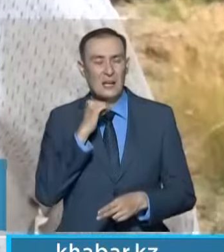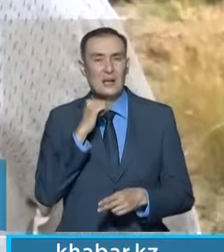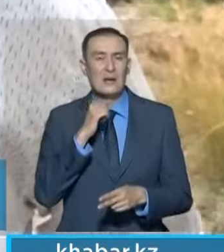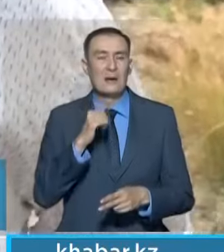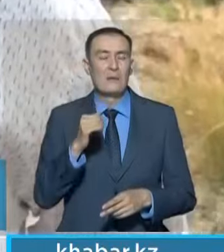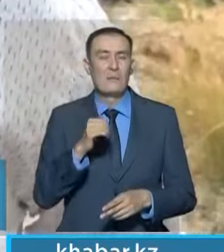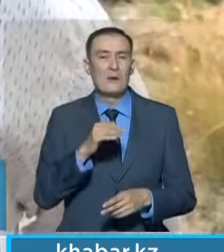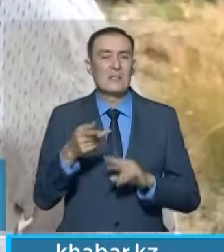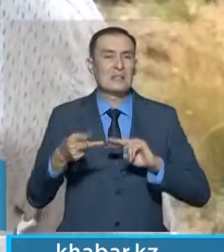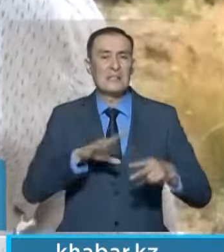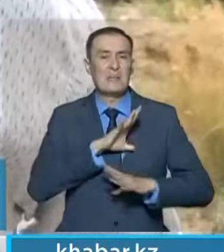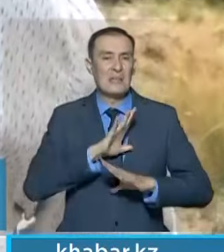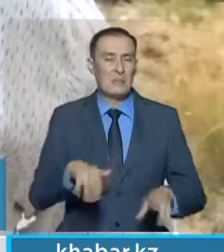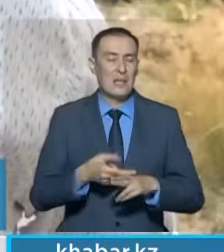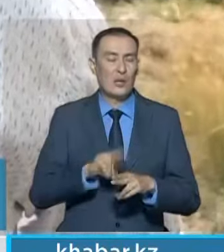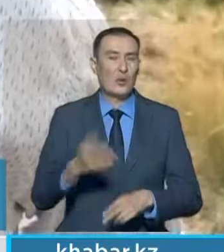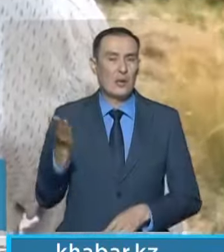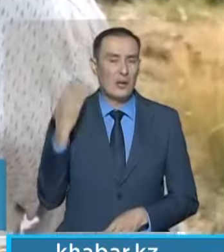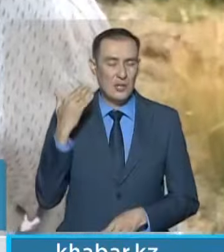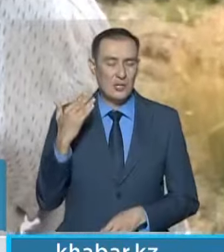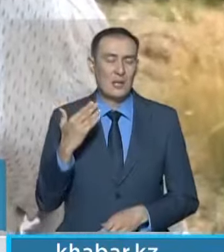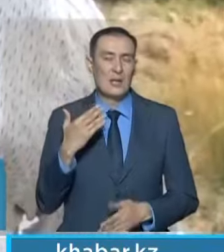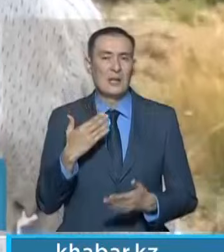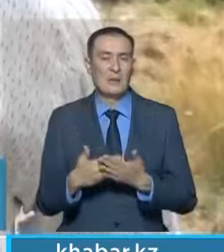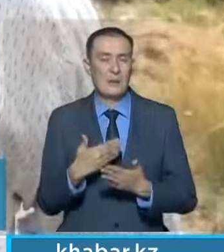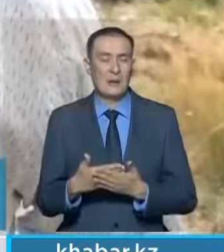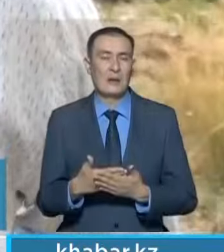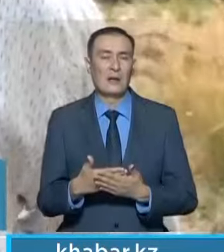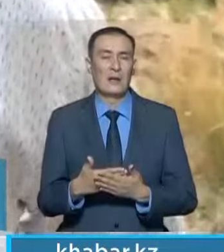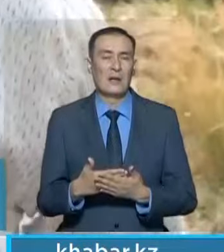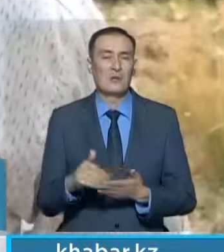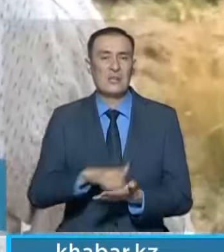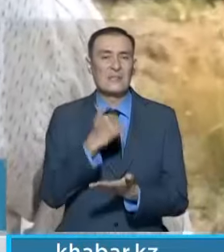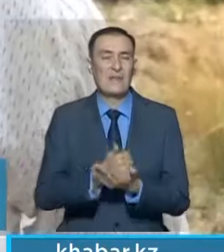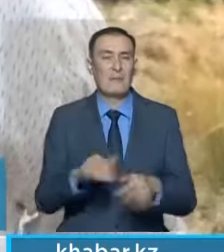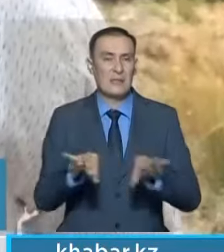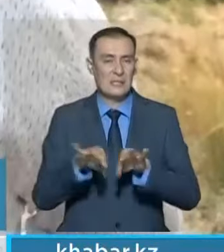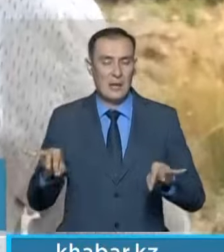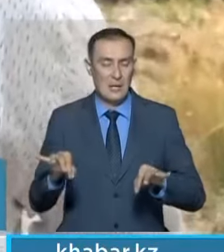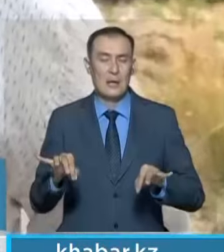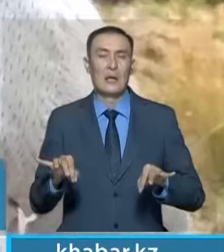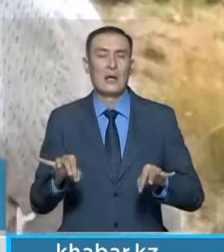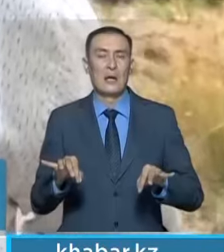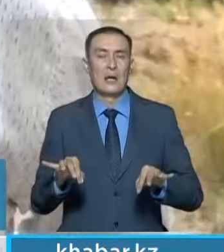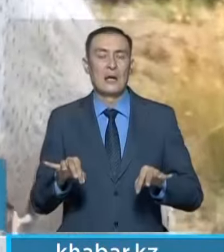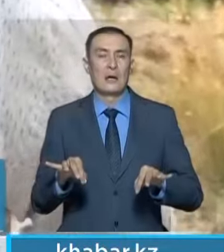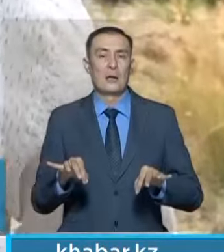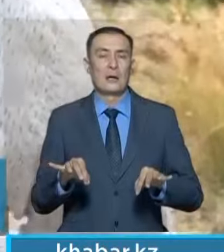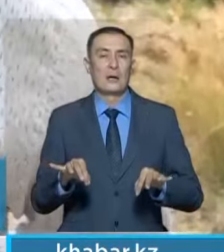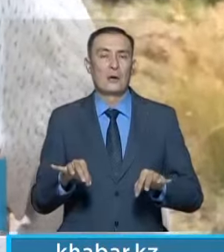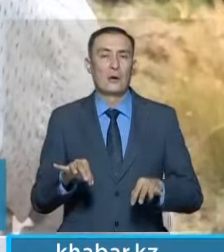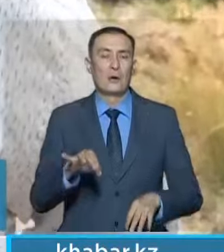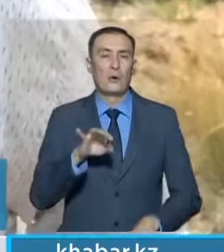свое время не были заменены. Такие, как основная магистраль идет у нас. От ТК-2 до